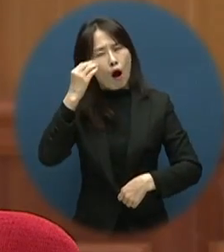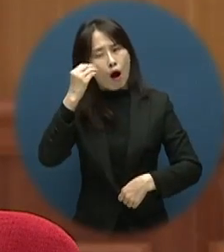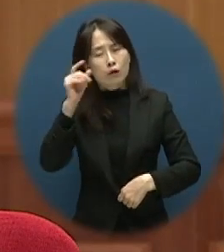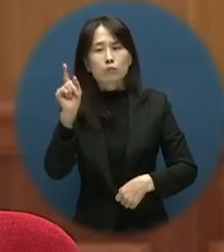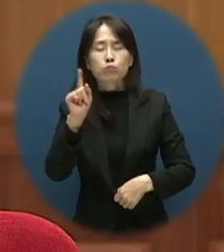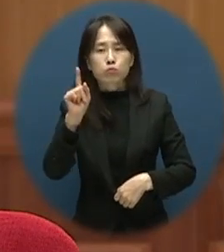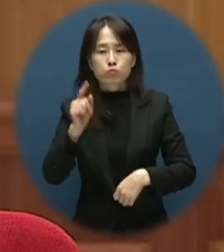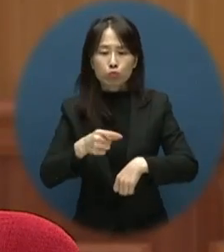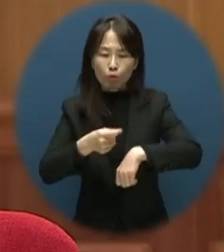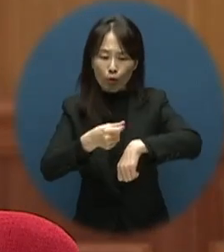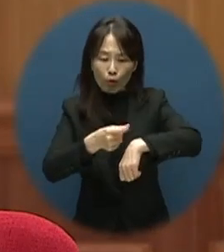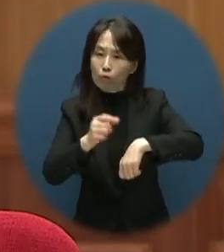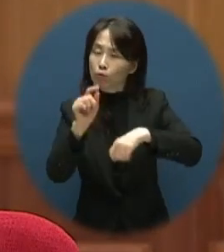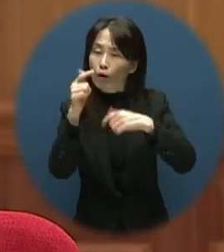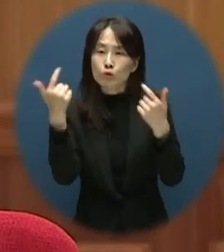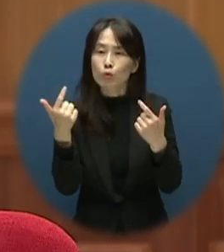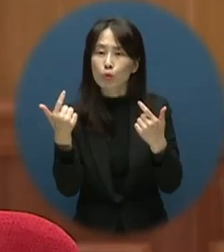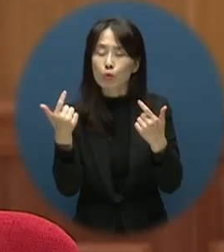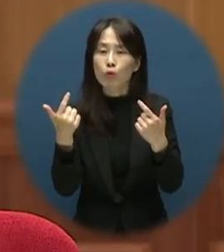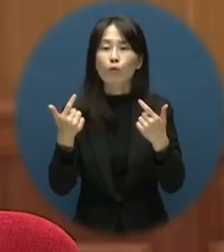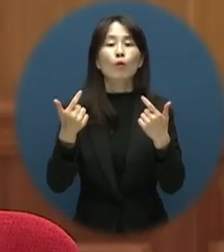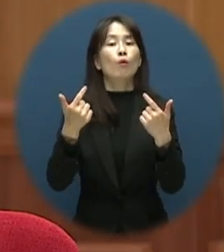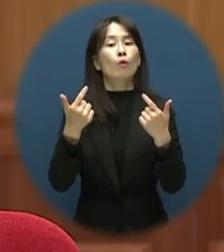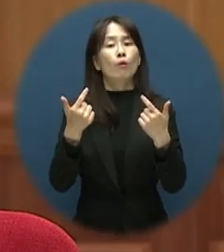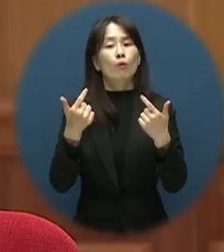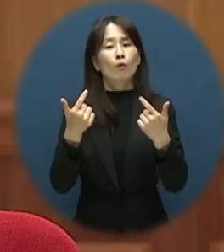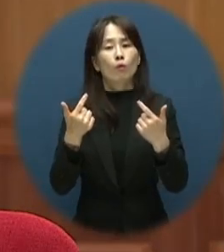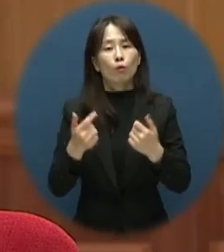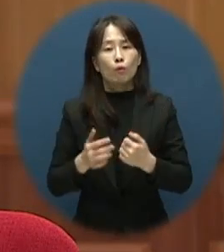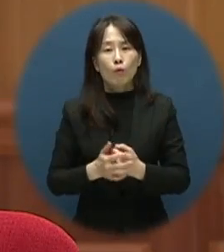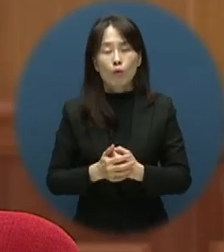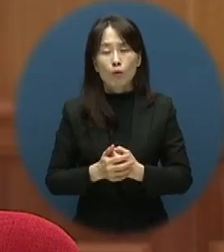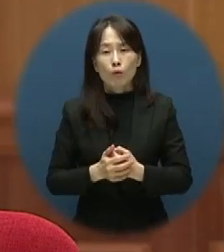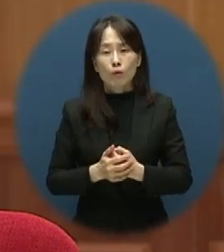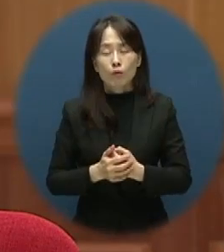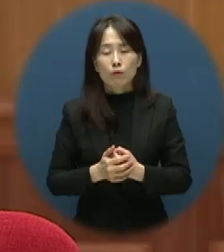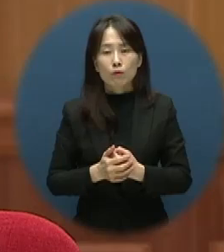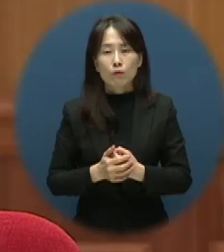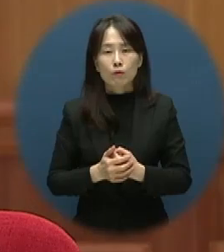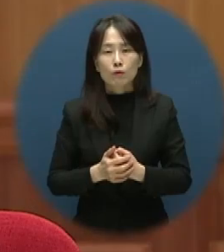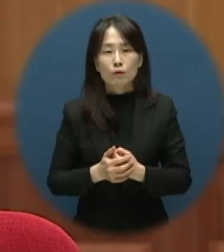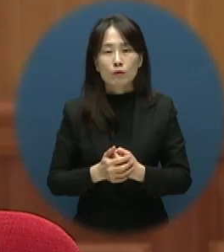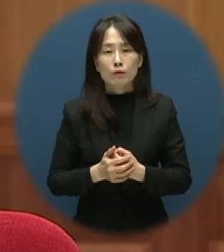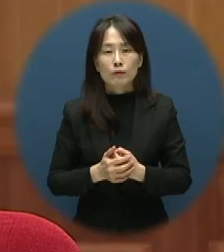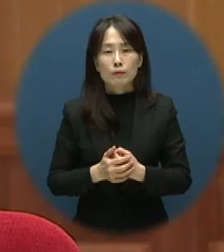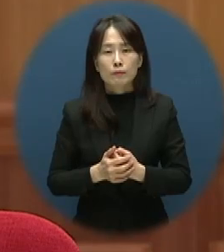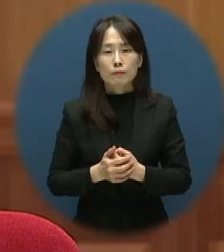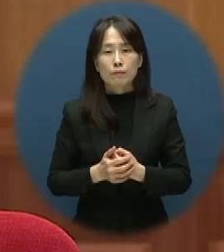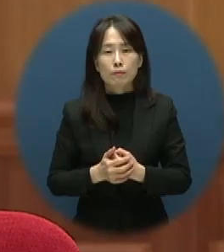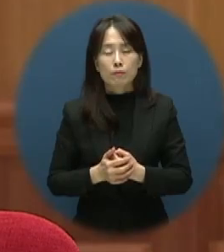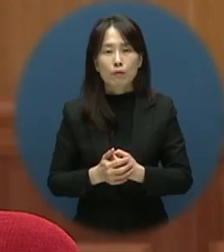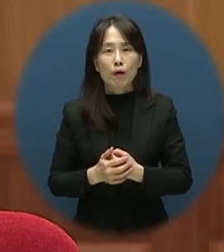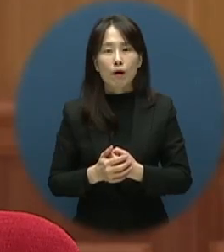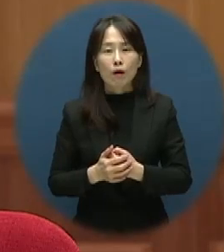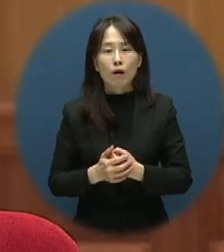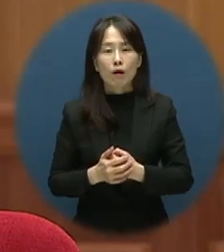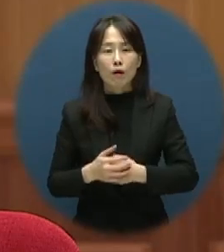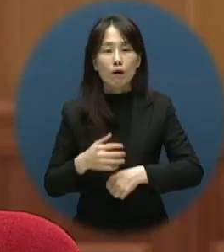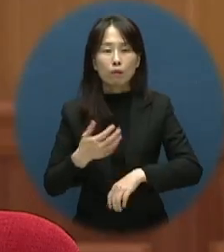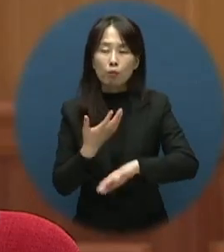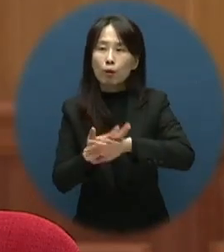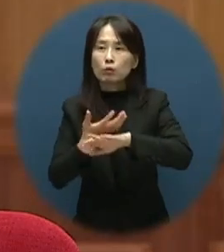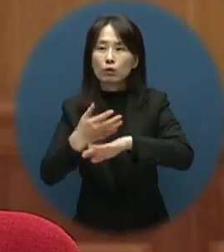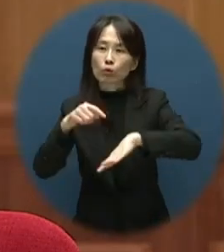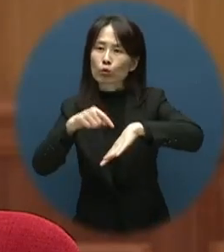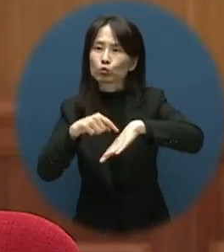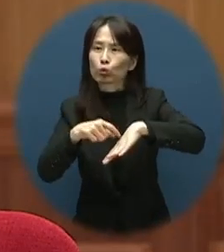특이한 침술 있었어요. 침법은 오히려 발목 별로 치료 안 하고 다른 쪽에서 침 놓으시더라고.